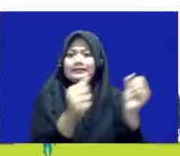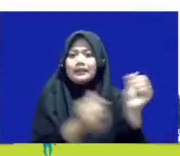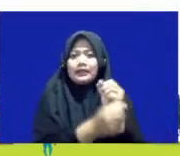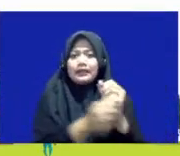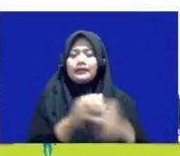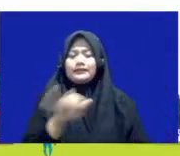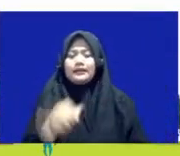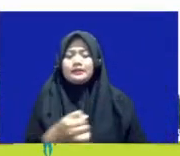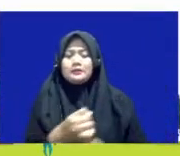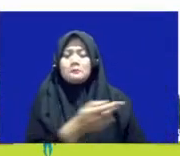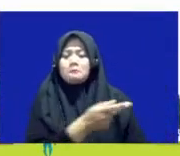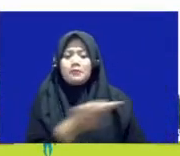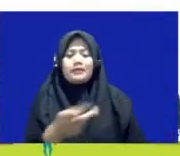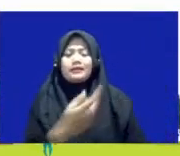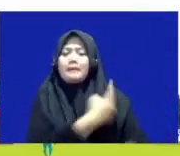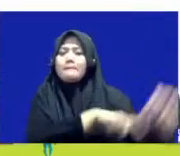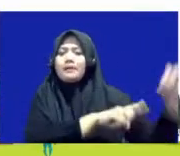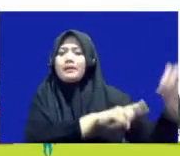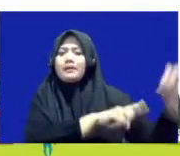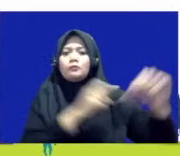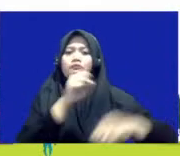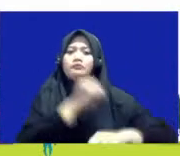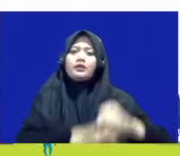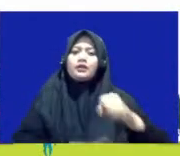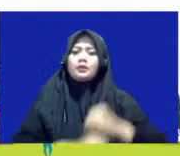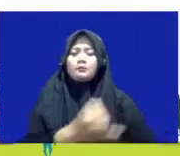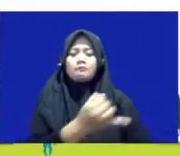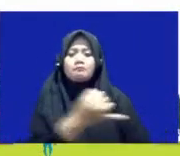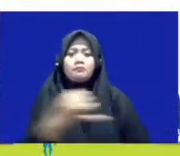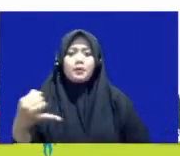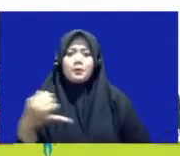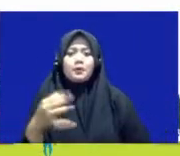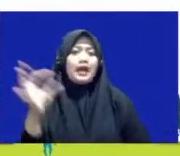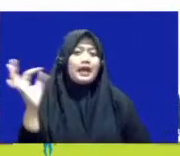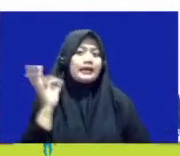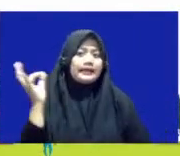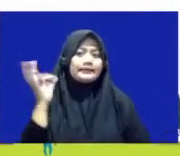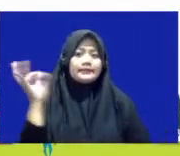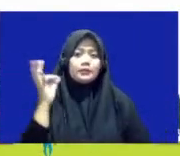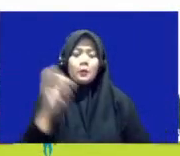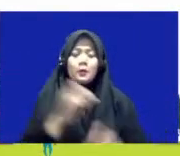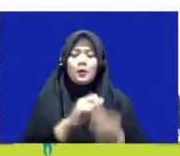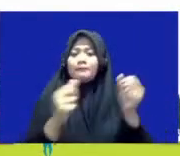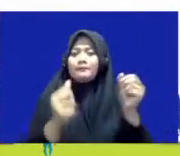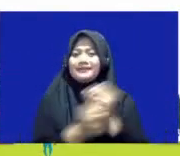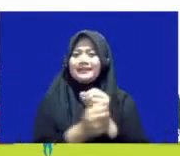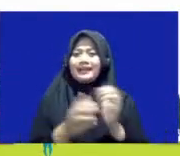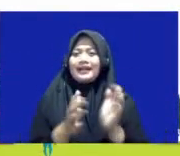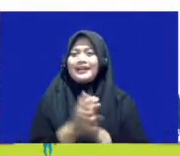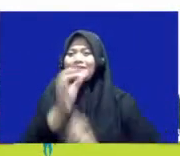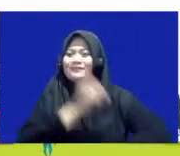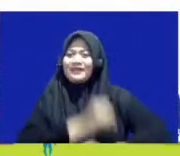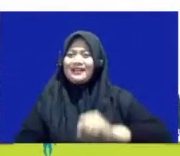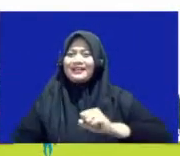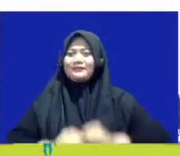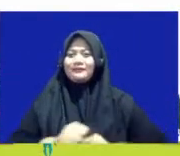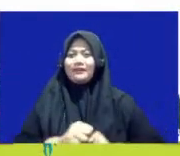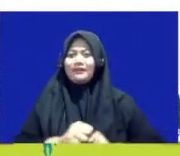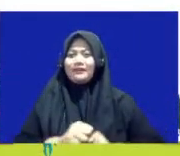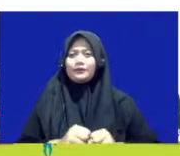melakukan upaya-upaya pengurangan risiko bencana dan melakukan penyelamatan